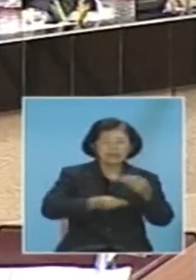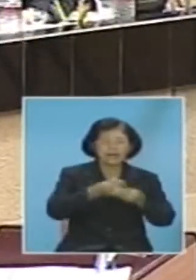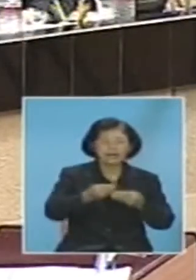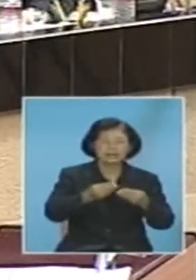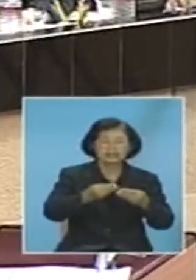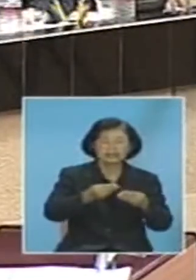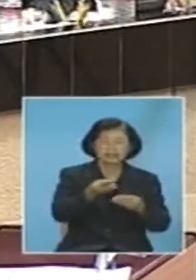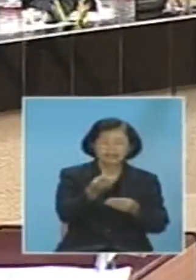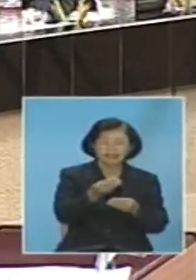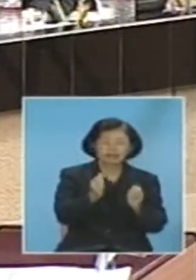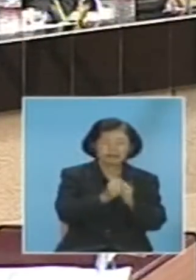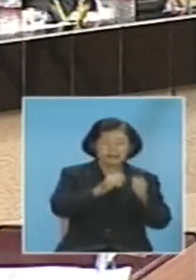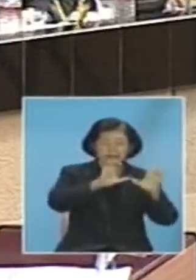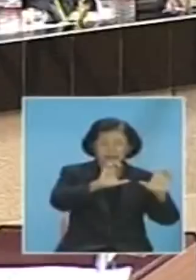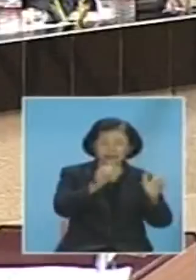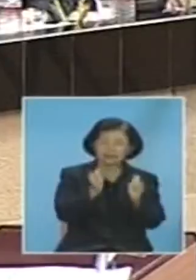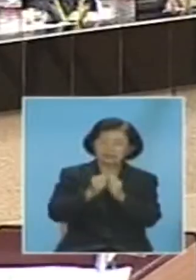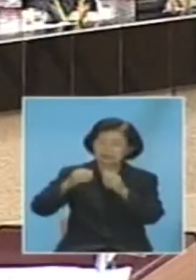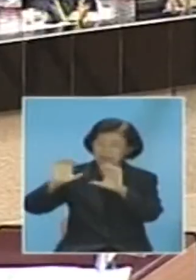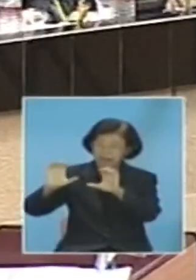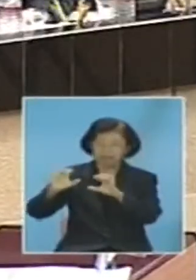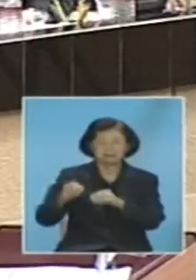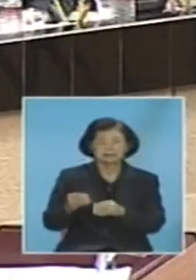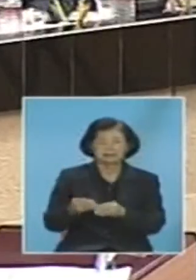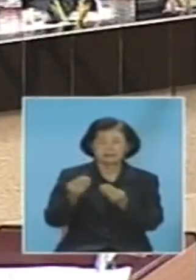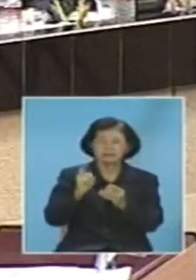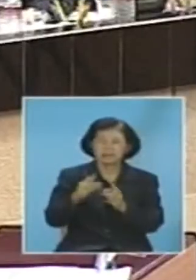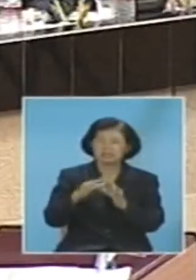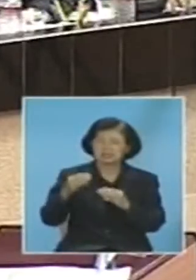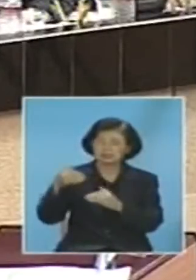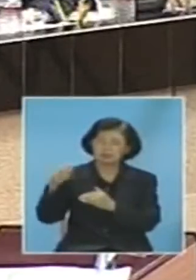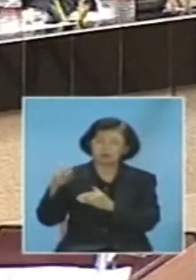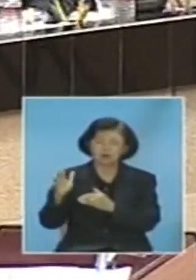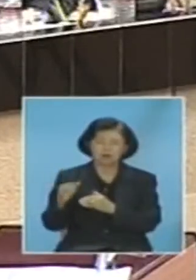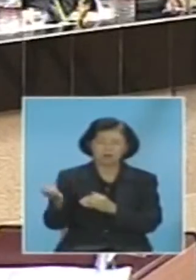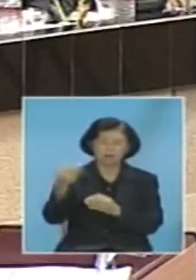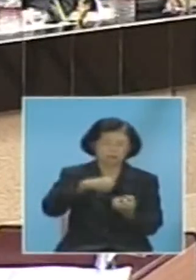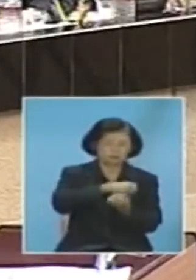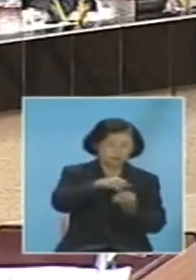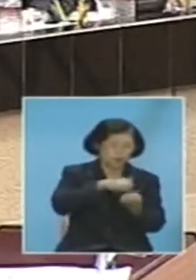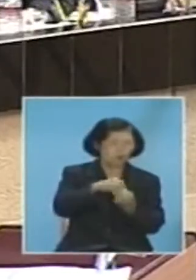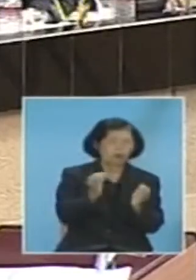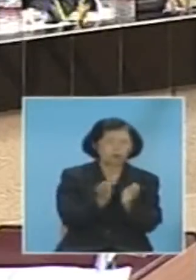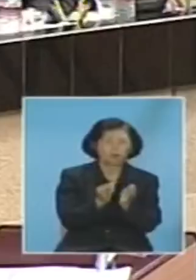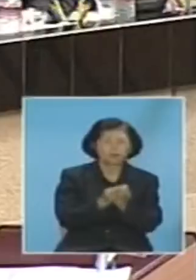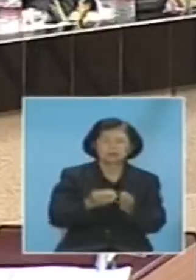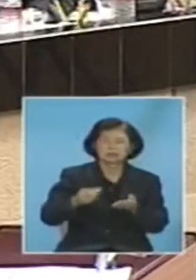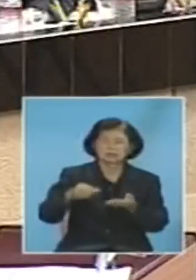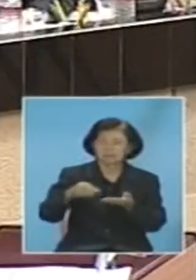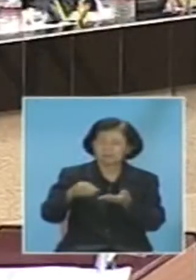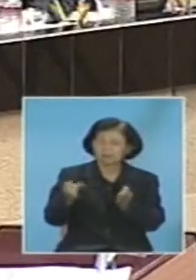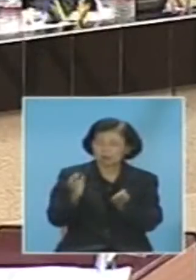วหาต่อผู้อื่นซึ่งเป็นเรื่องนอกสำนวนมากล่าวผสมปนเปอยู่ในเนื้อหาการถอดถอนคดีของดิฉันค่